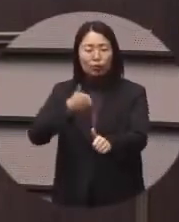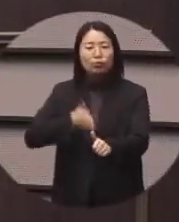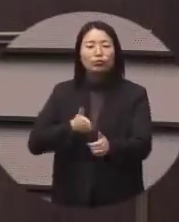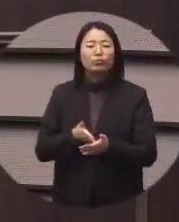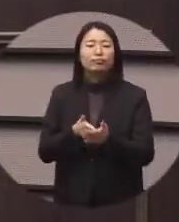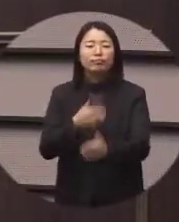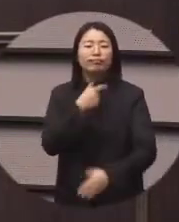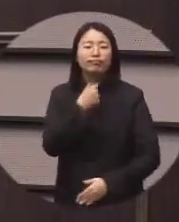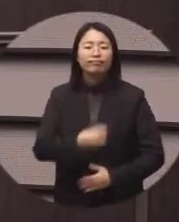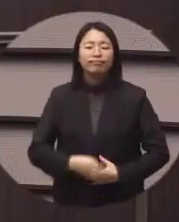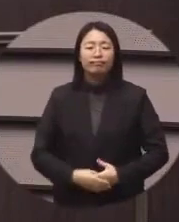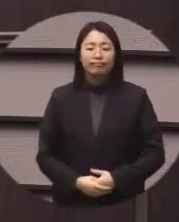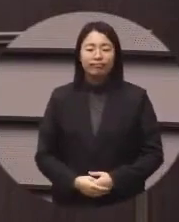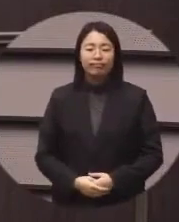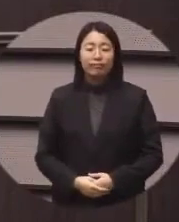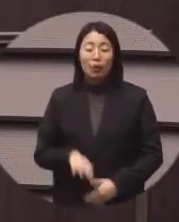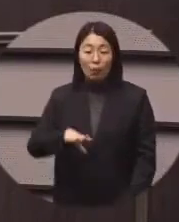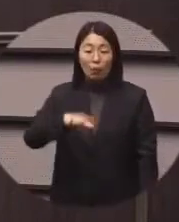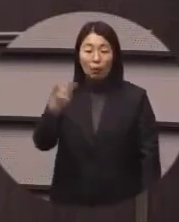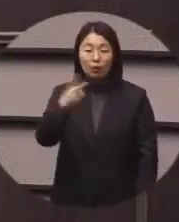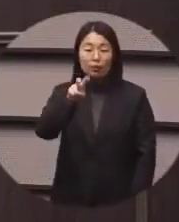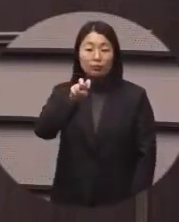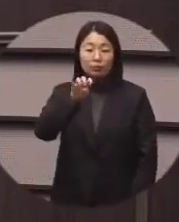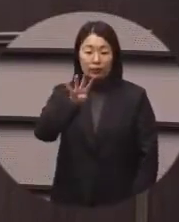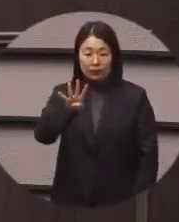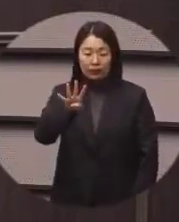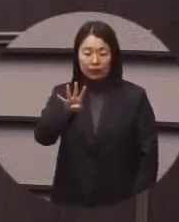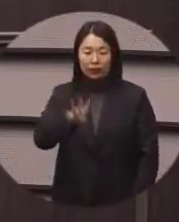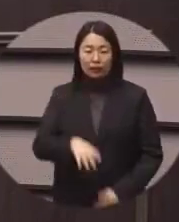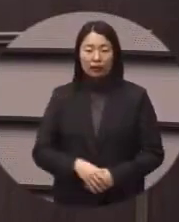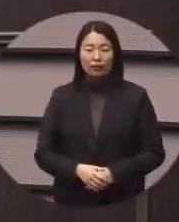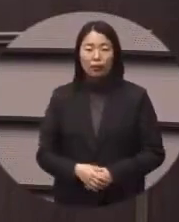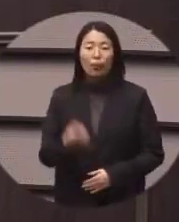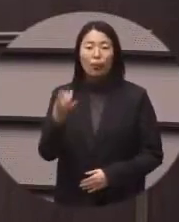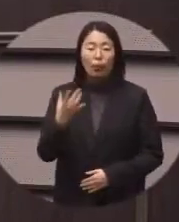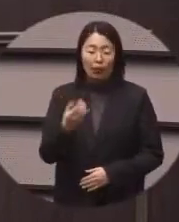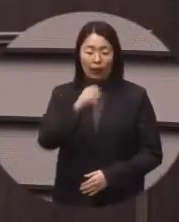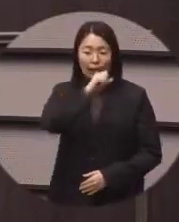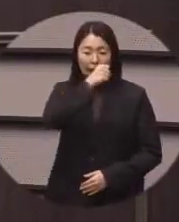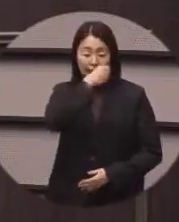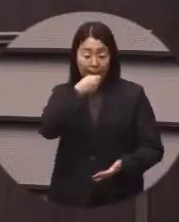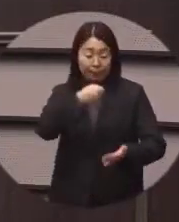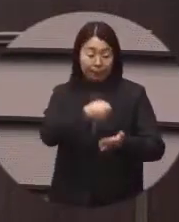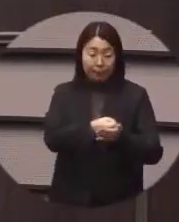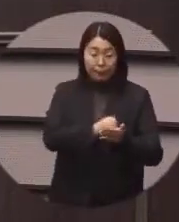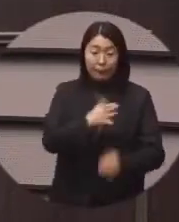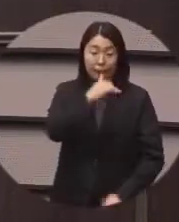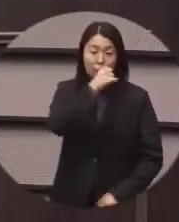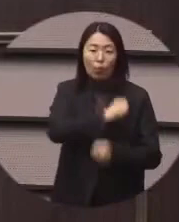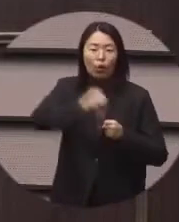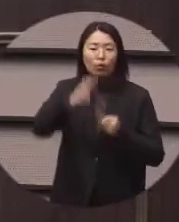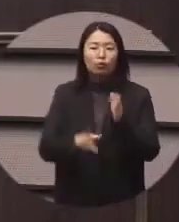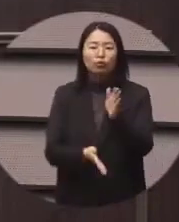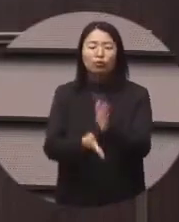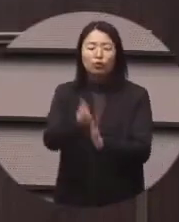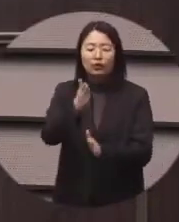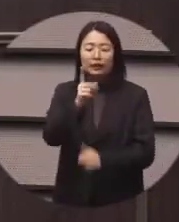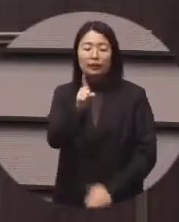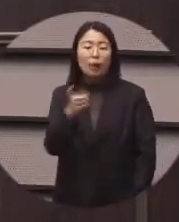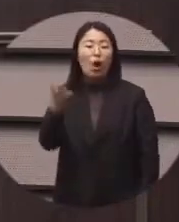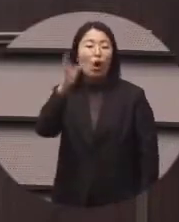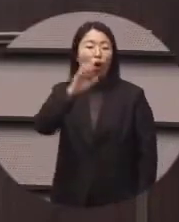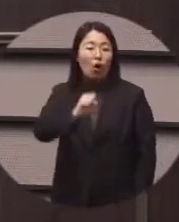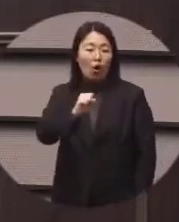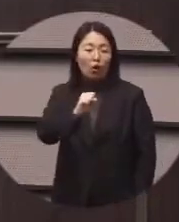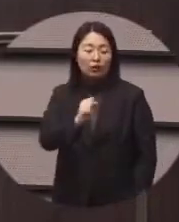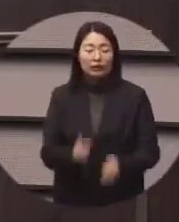합니다. 우선 2024년도 당초 예산에 편성된 광주시 10억 원 이상 주요